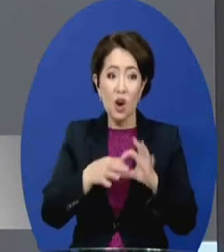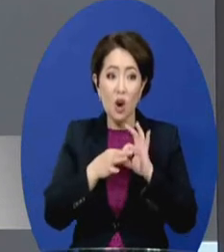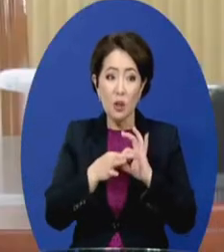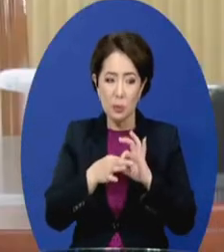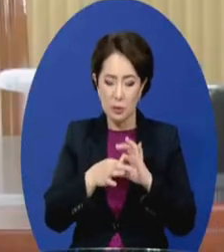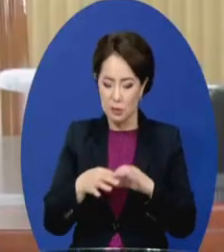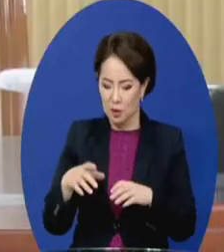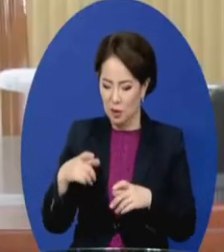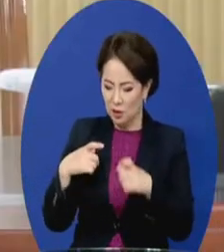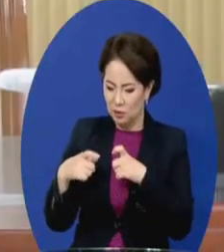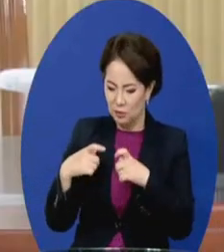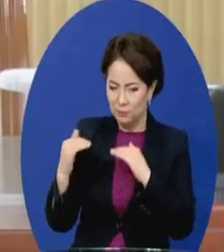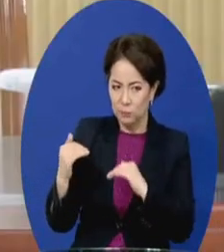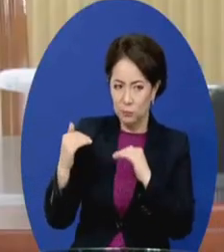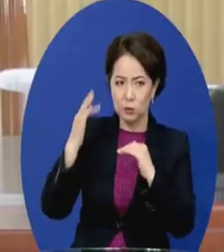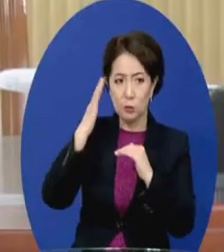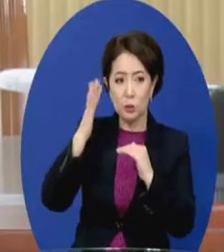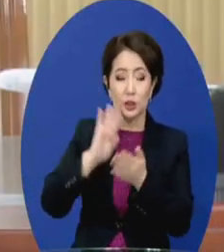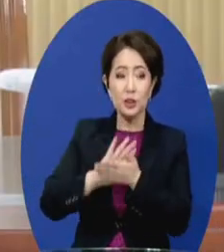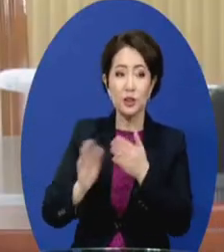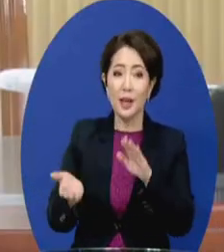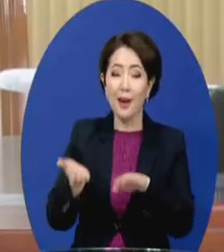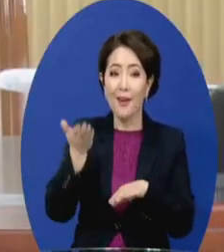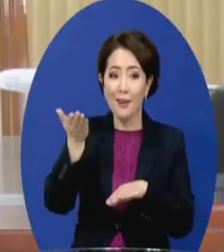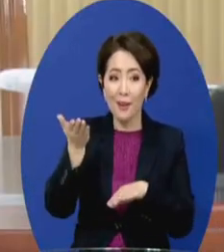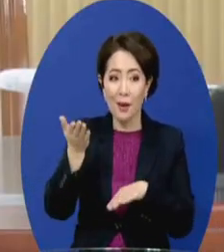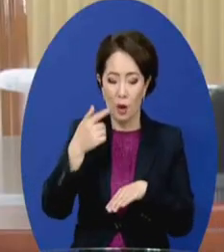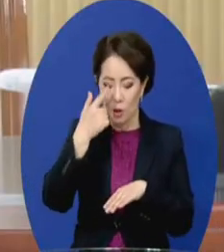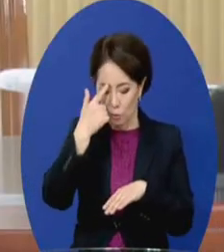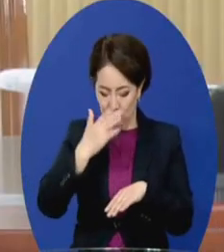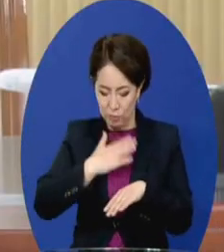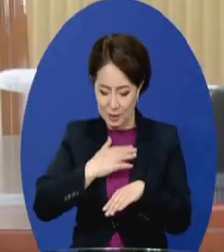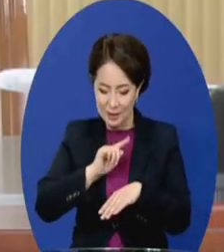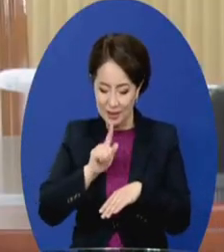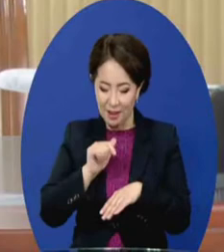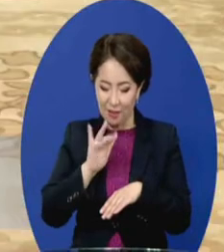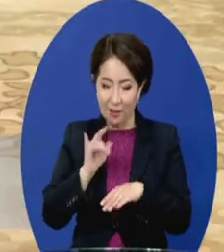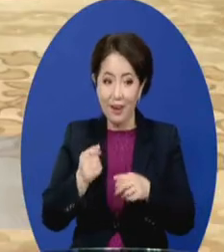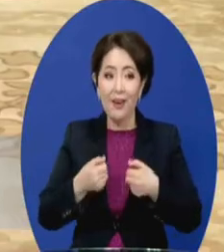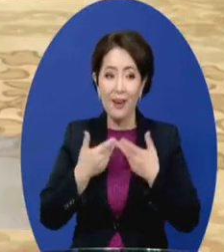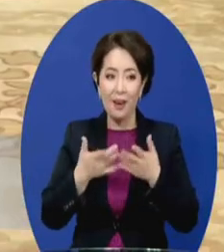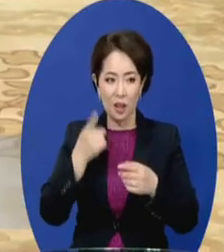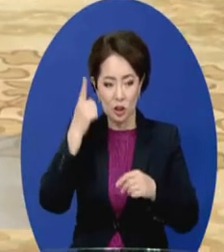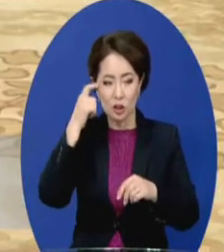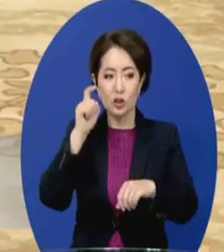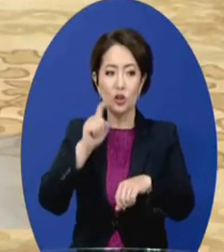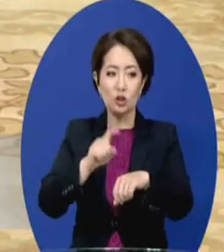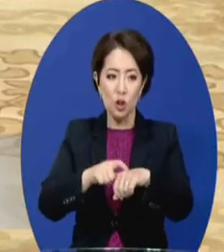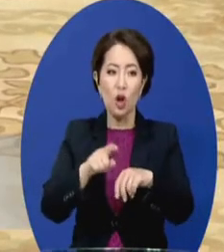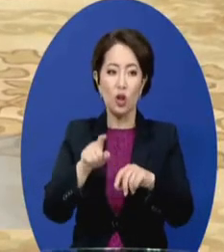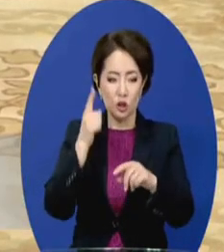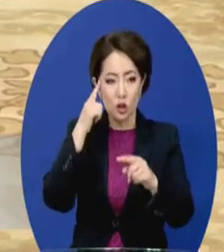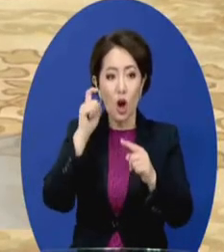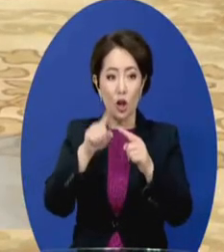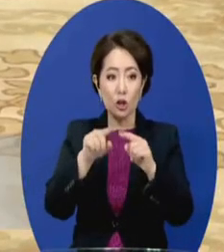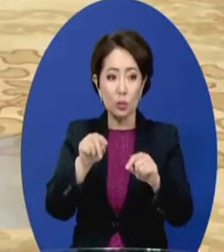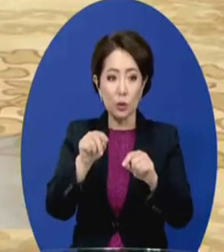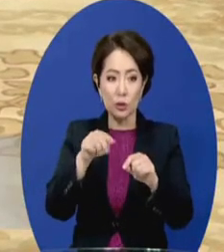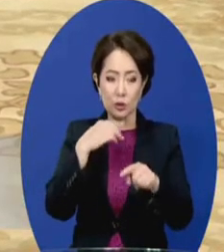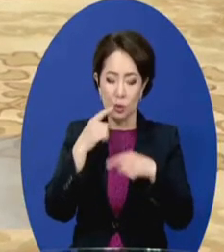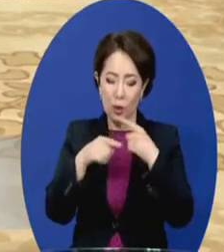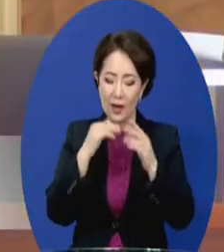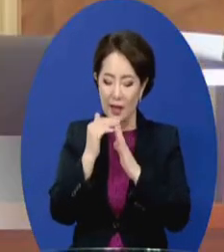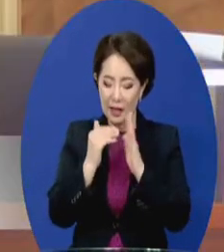өөрчлөлтөд туссан хөгжлийн бодлогын шинжилэн томьёо болох Монголын загвар бий болгох нэн чухал зорилт болоод байна гэдгийг Улсын их хурлын дарга онцлон тайлбарсан